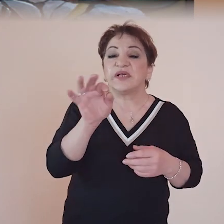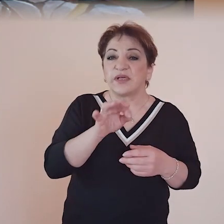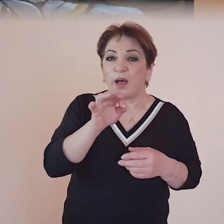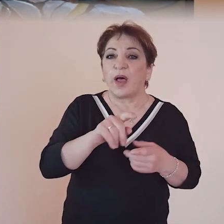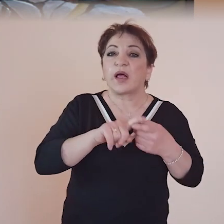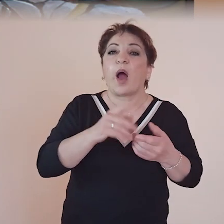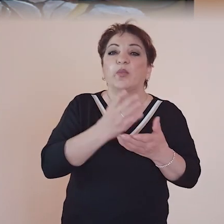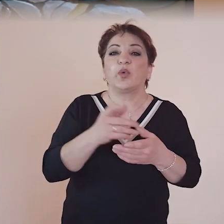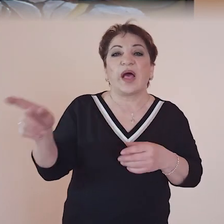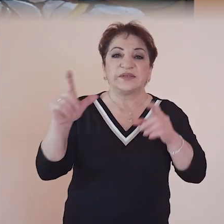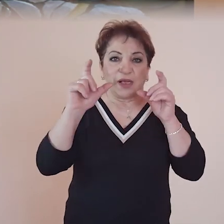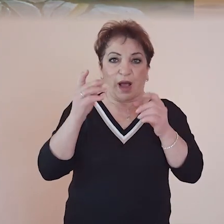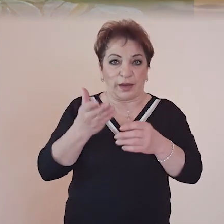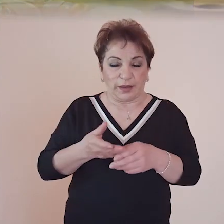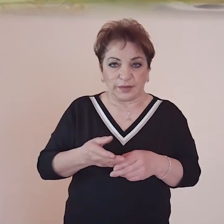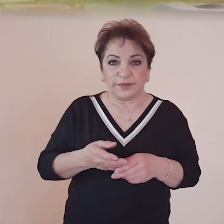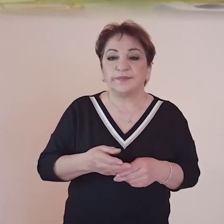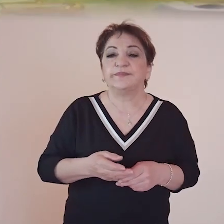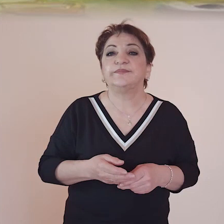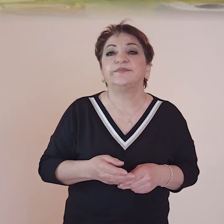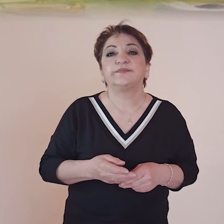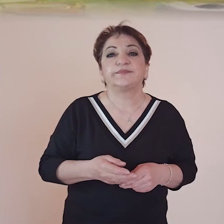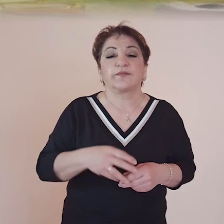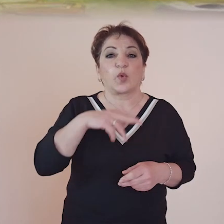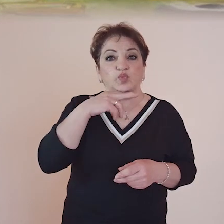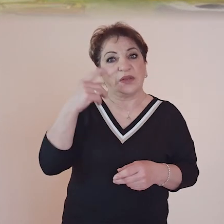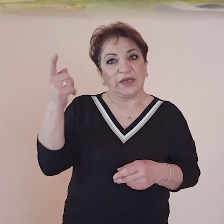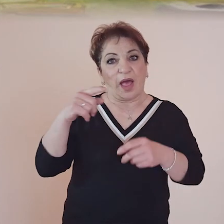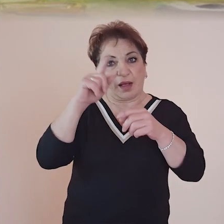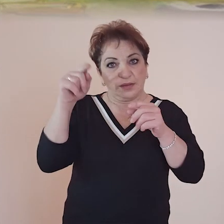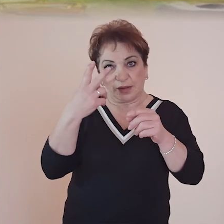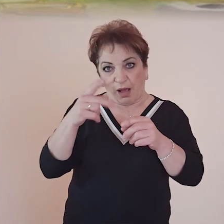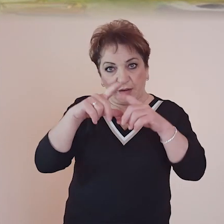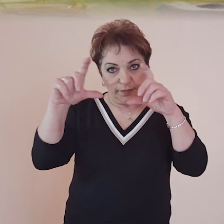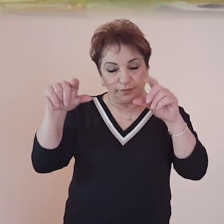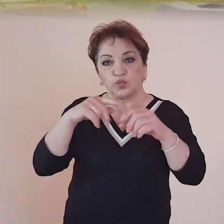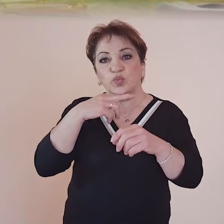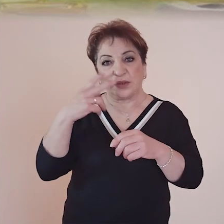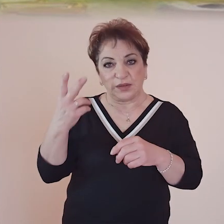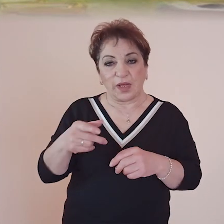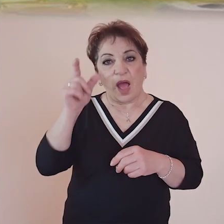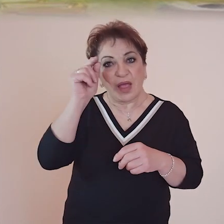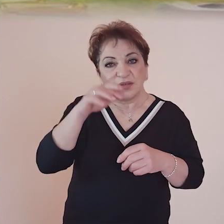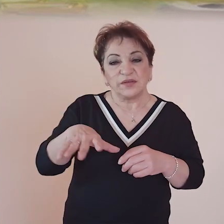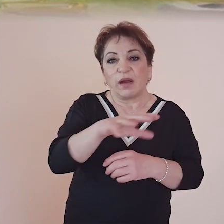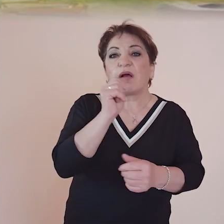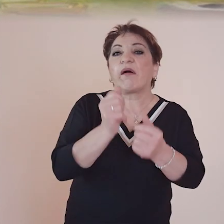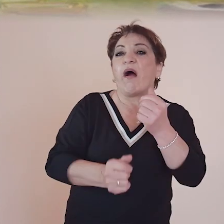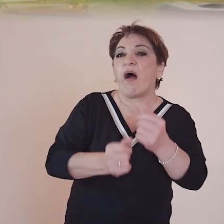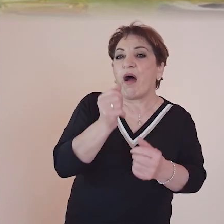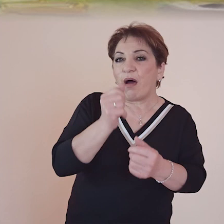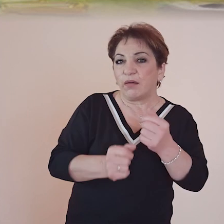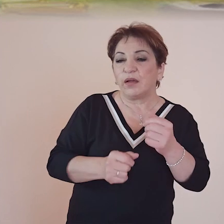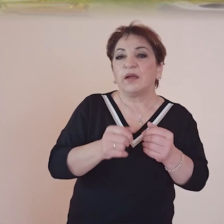հետևյալ նկարի հետ։ Եկեք նա ենք ուշադիրն է կարին, ինչ ենք տեսնում։ Հայաստանի կարերը երեխաներ,